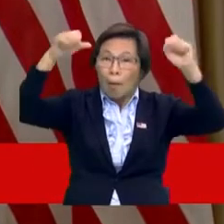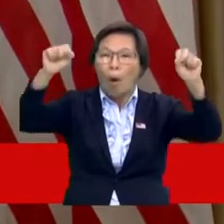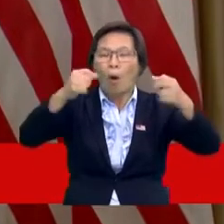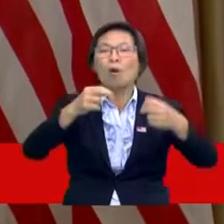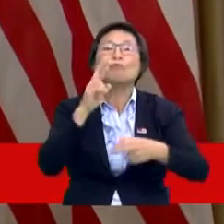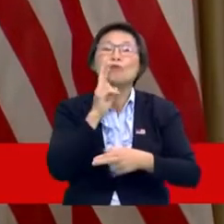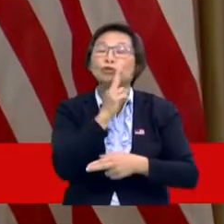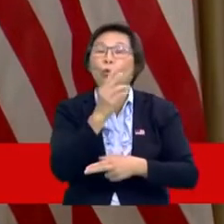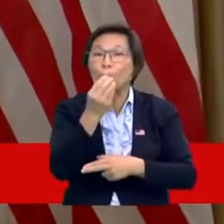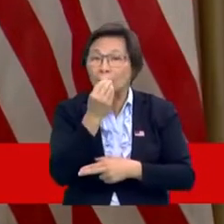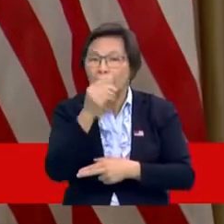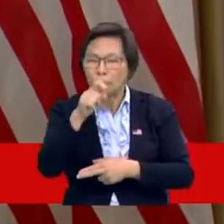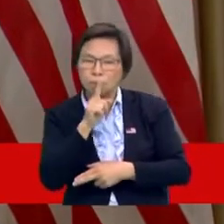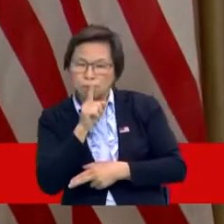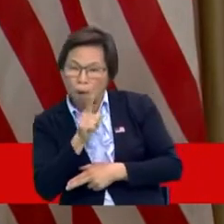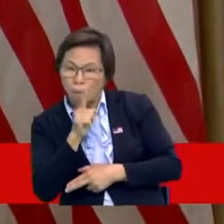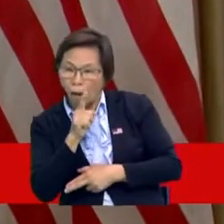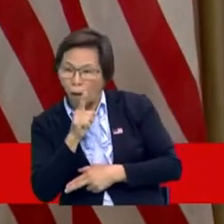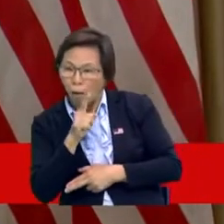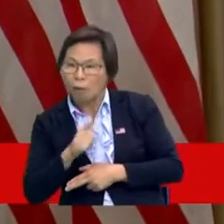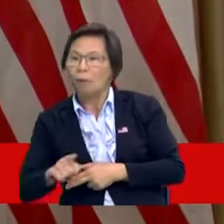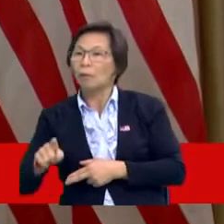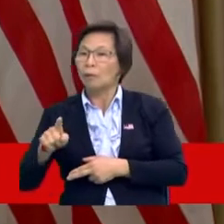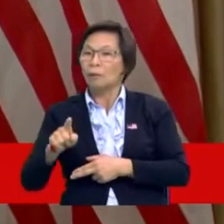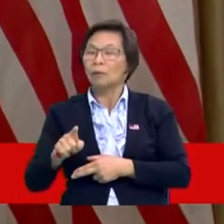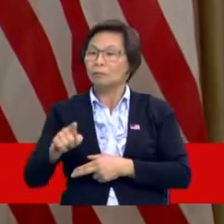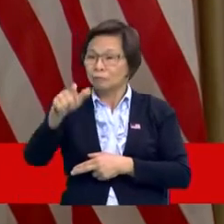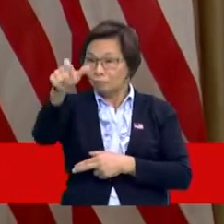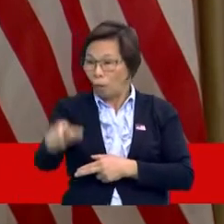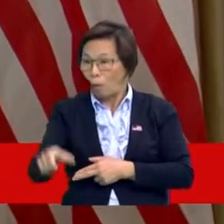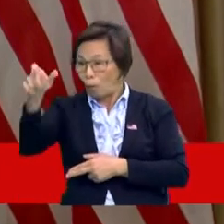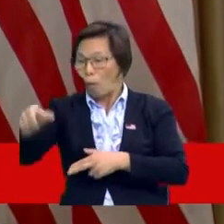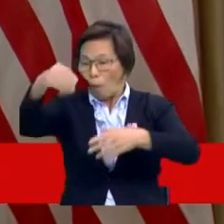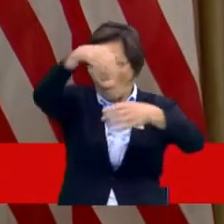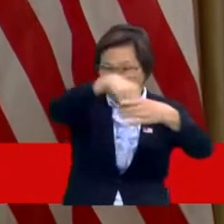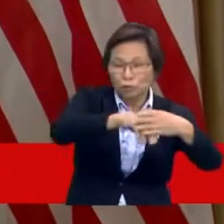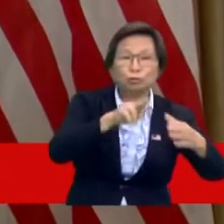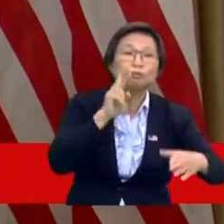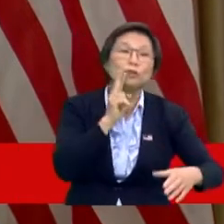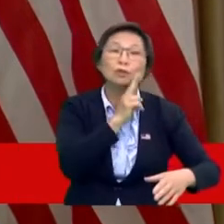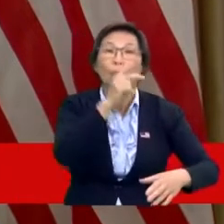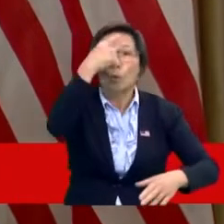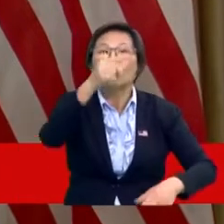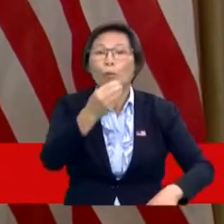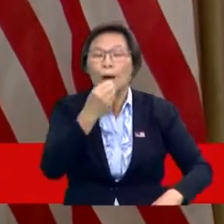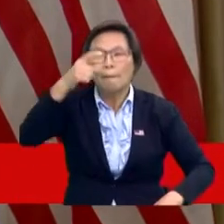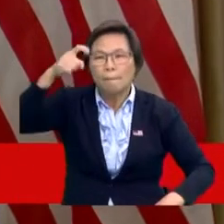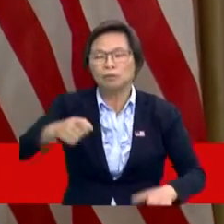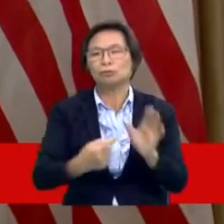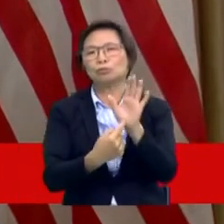makan perlu pastikan mereka yang memasuki premis untuk dine-in ini Misty